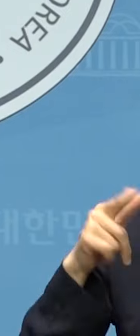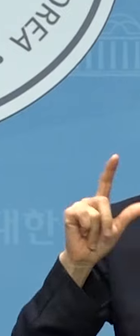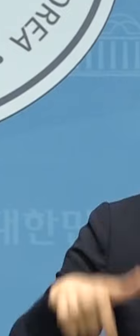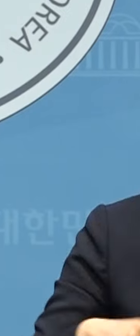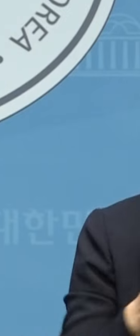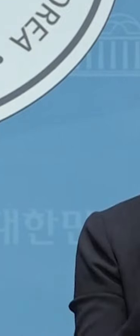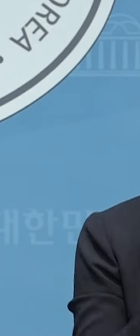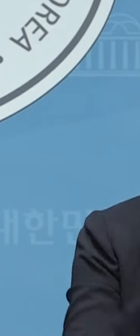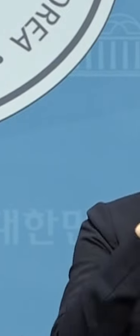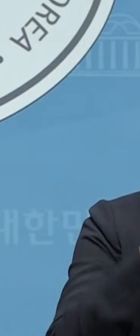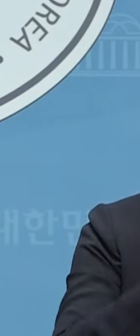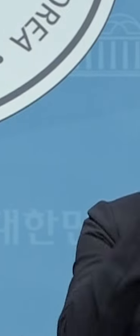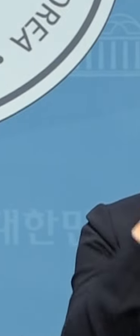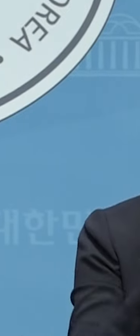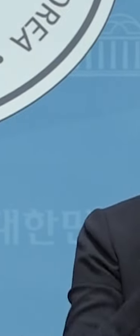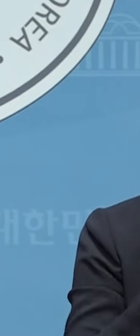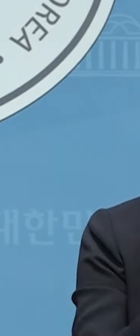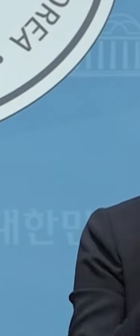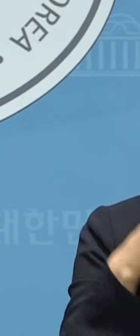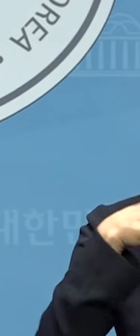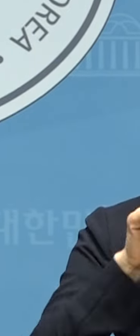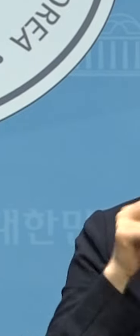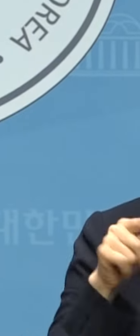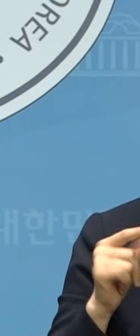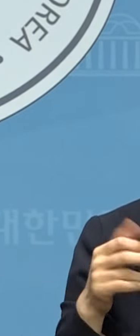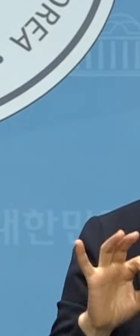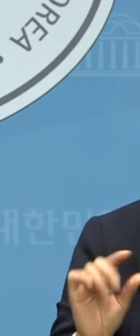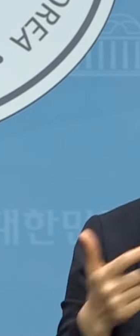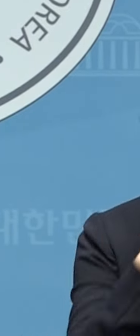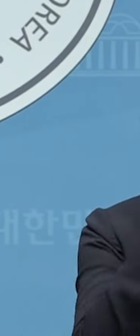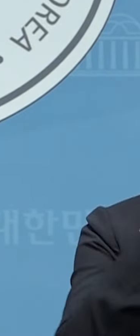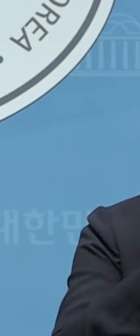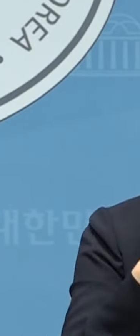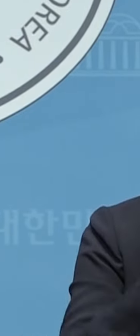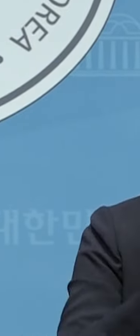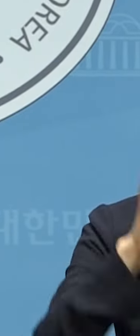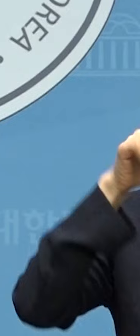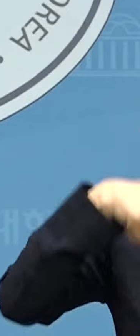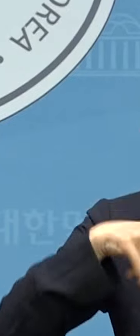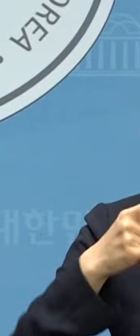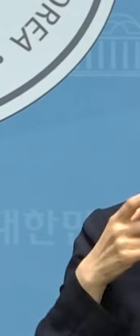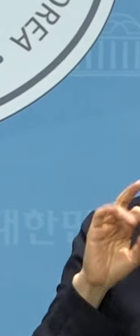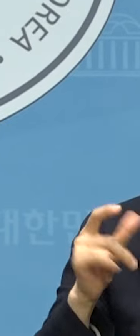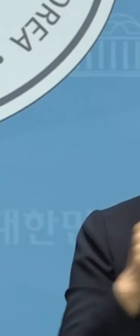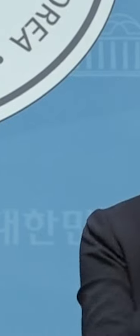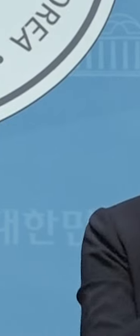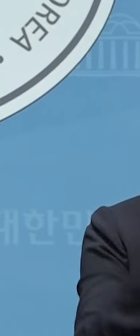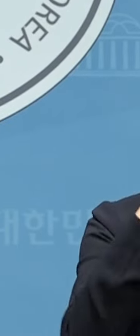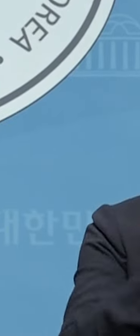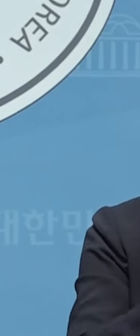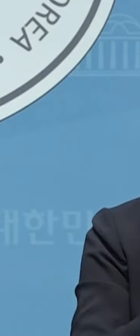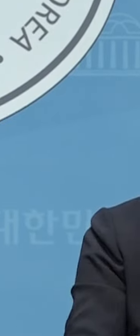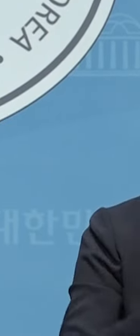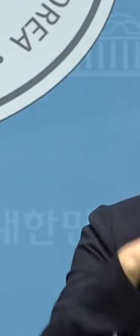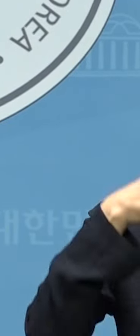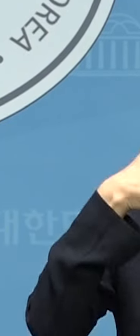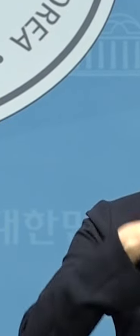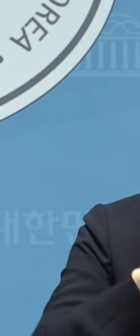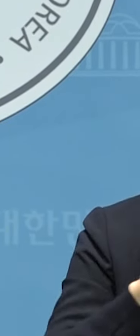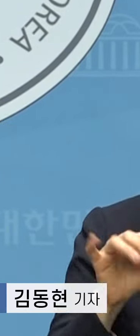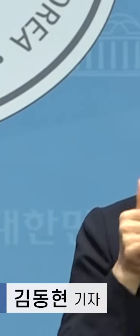김병주 박범 박선원 박찬대 부승찬 안규백 추미애